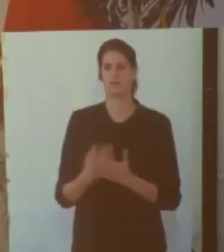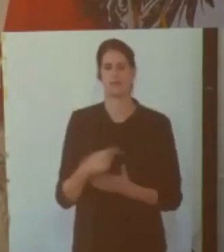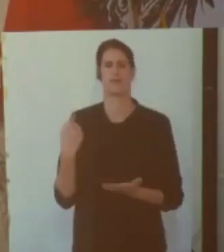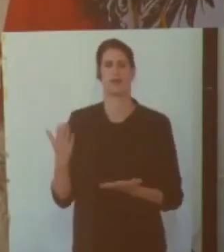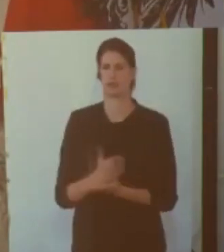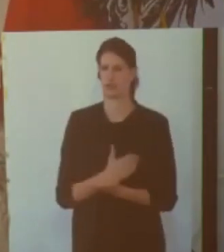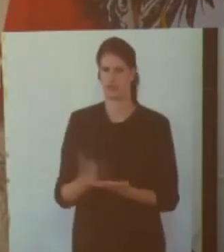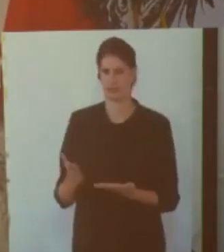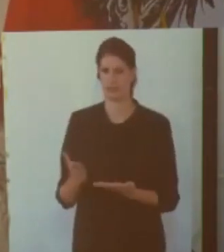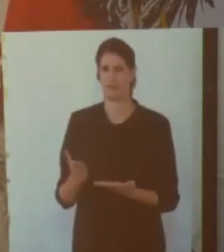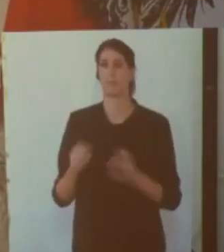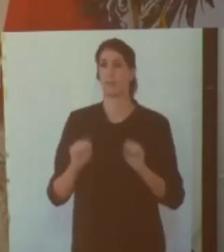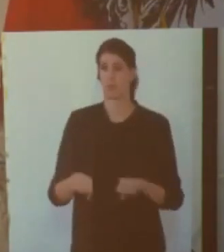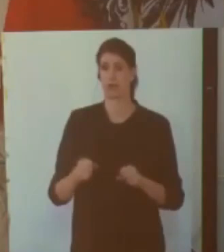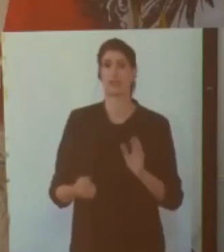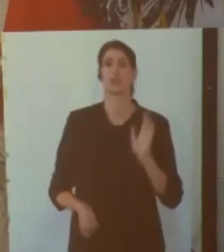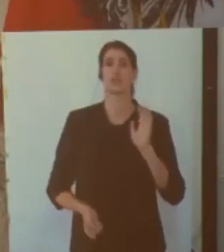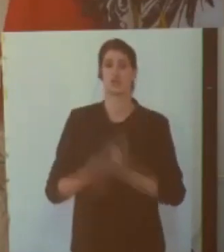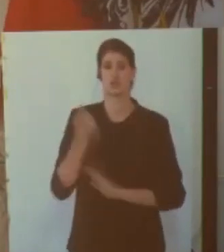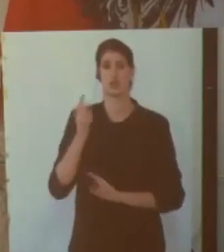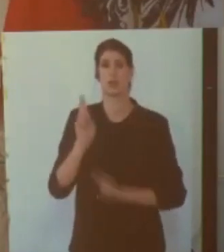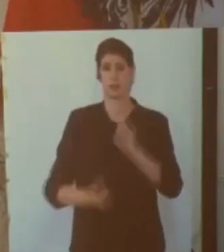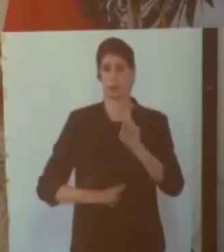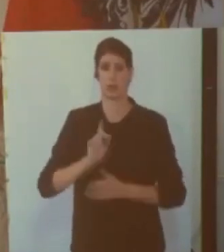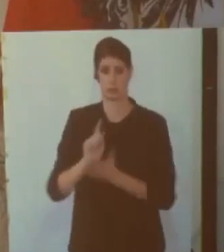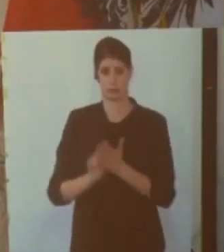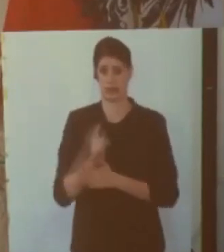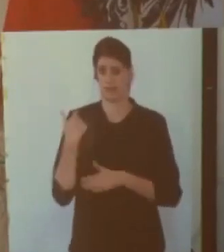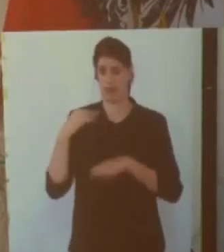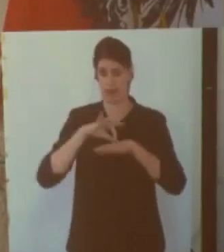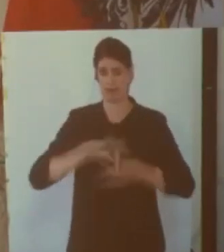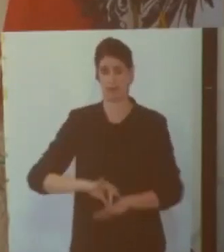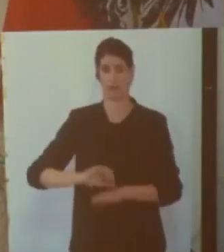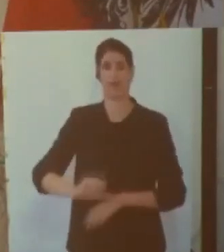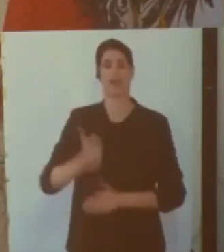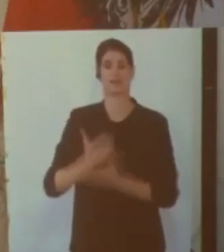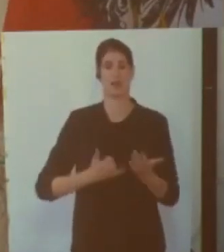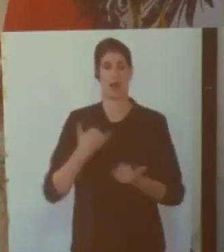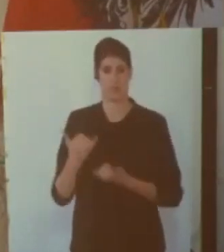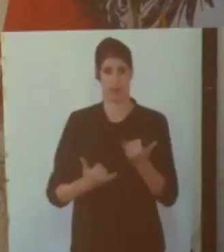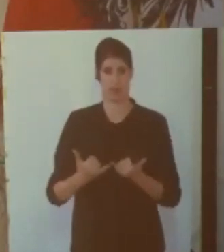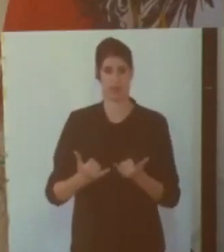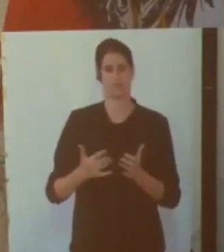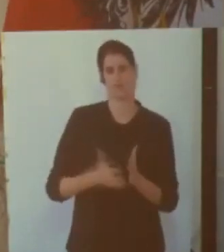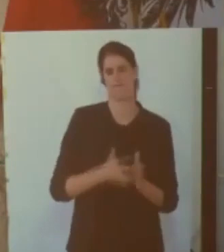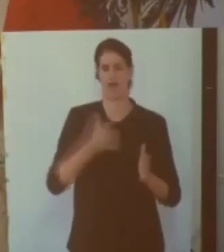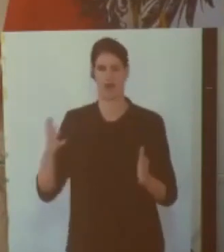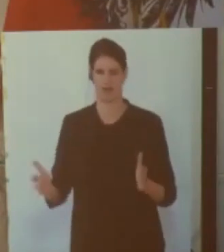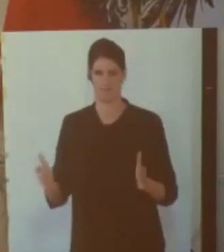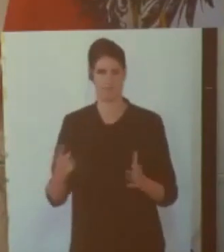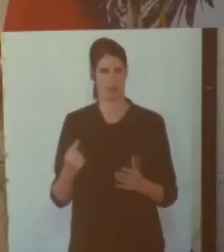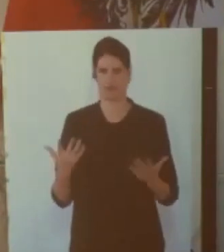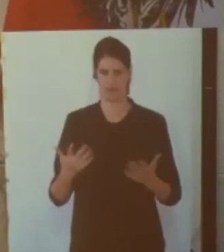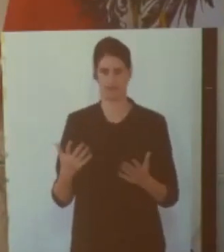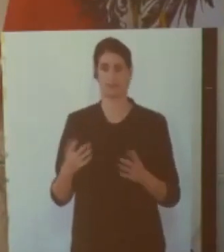Möglichkeit der Sonderbetreuungszeit, die wir eingeführt haben, im ersten Halbjahr weiter zu verlängern. Das bedeutet, dass unser